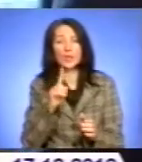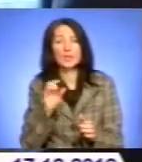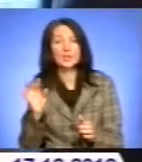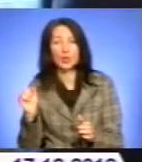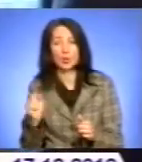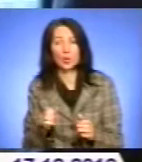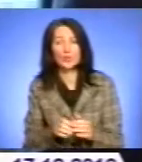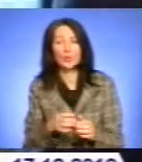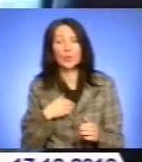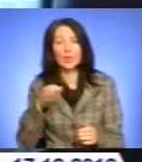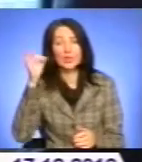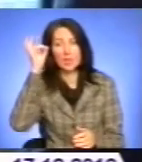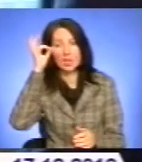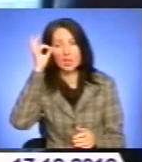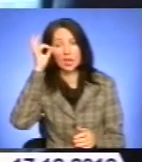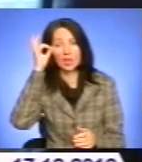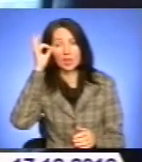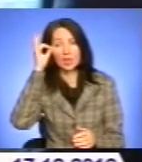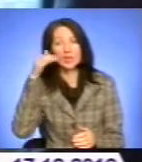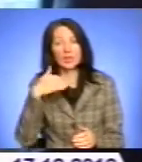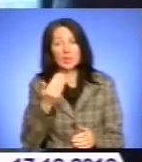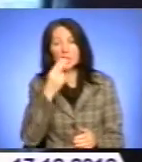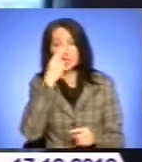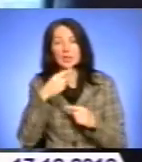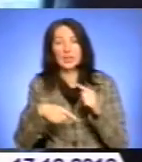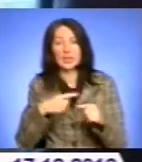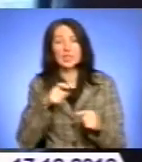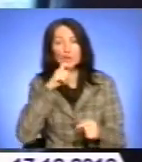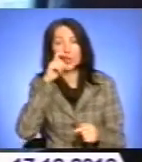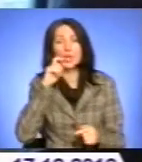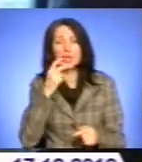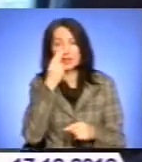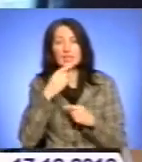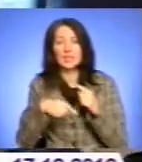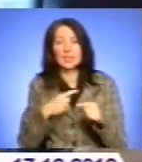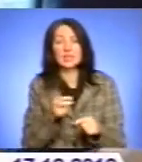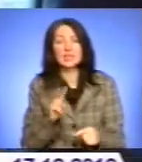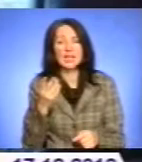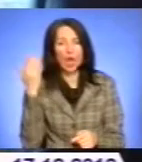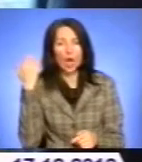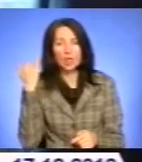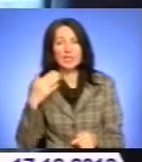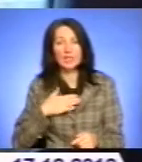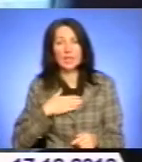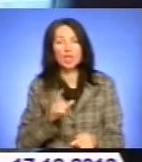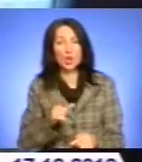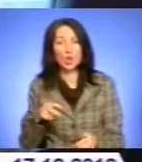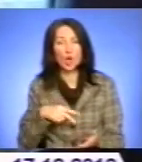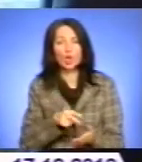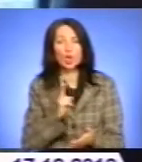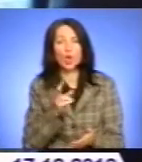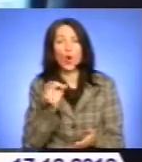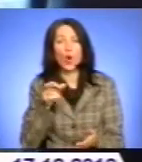Ми згадали наші традиції, українські традиції, як колись наші люди ходили